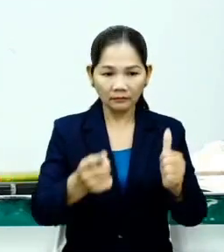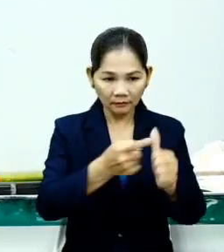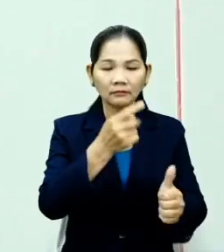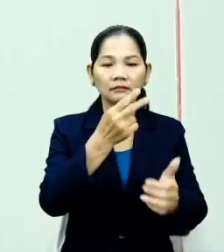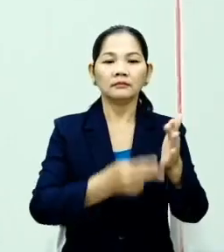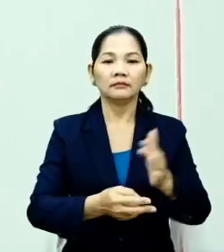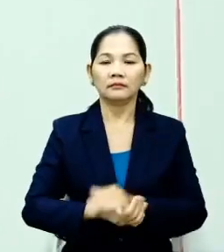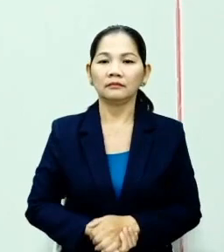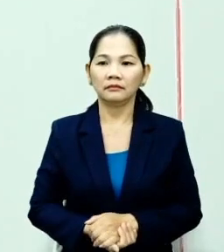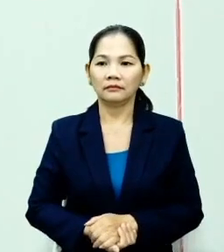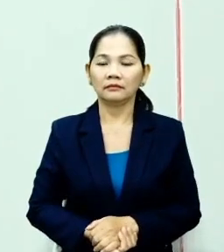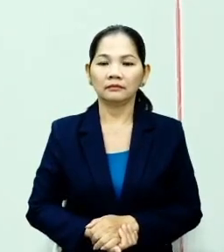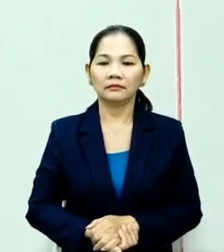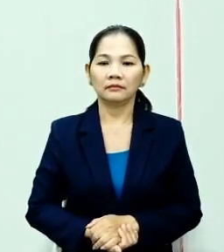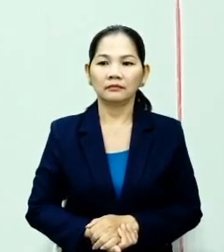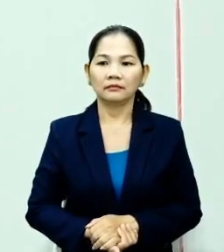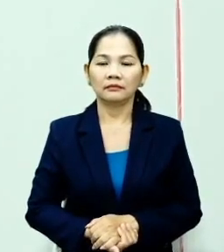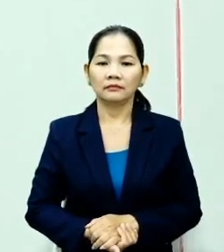cất.